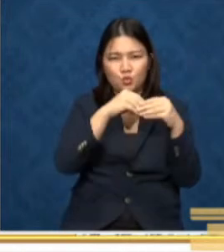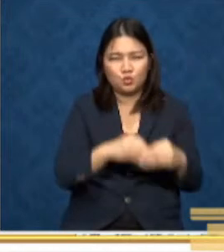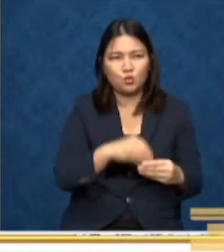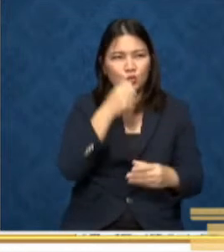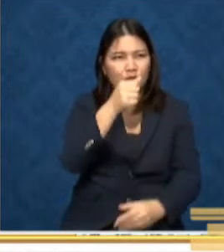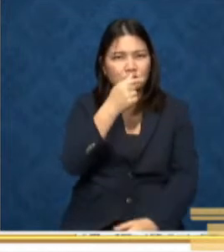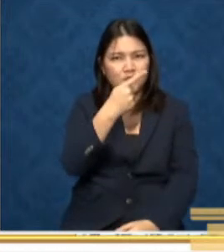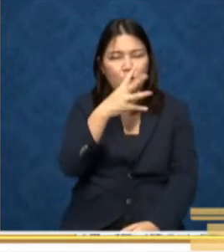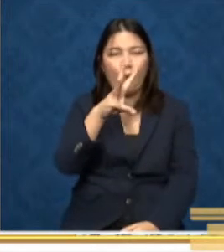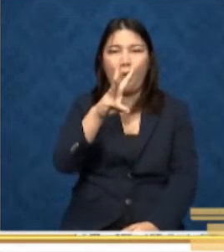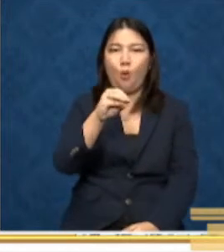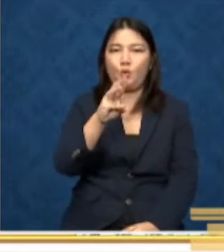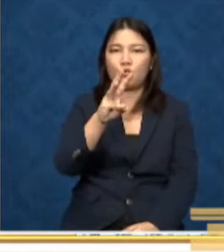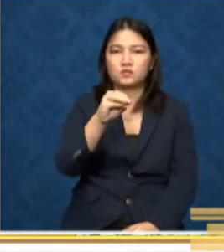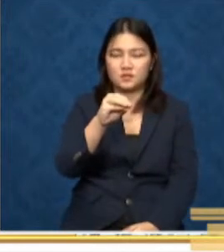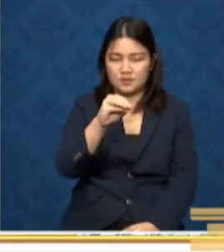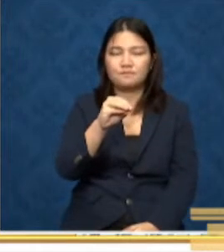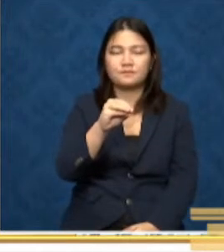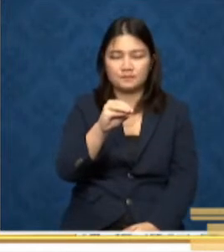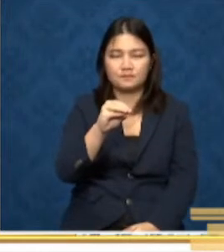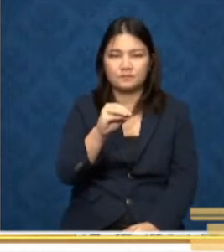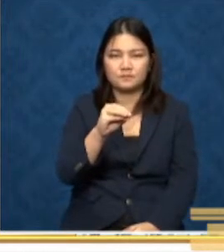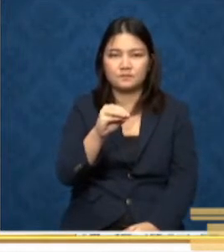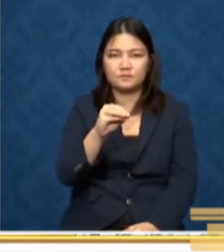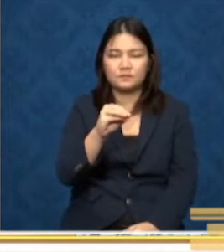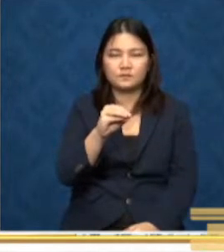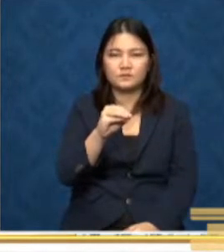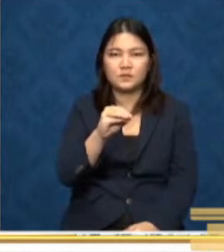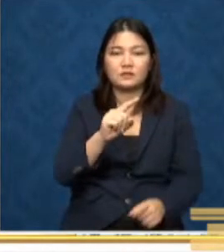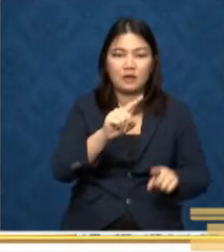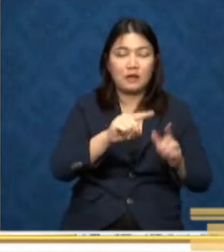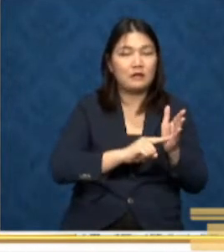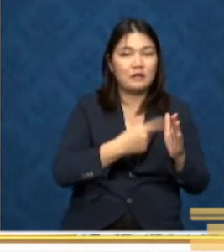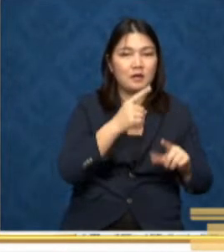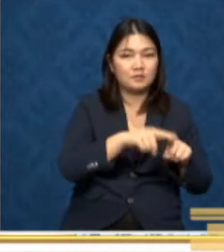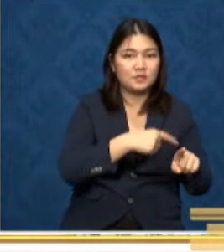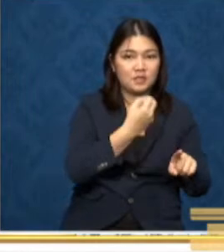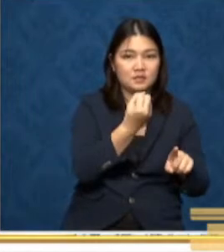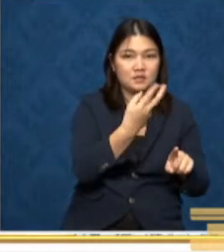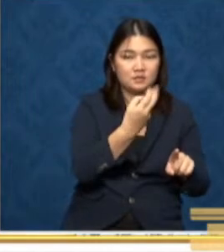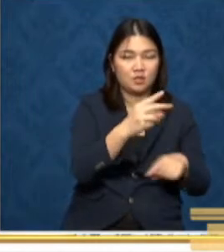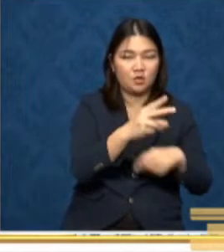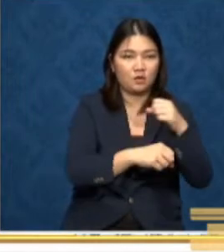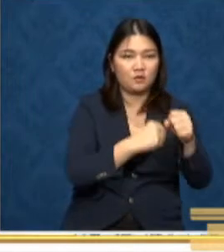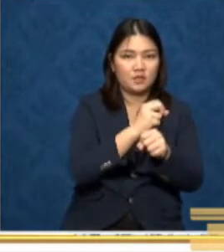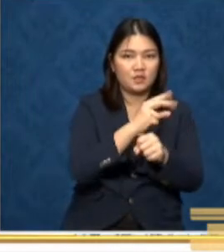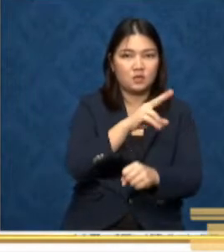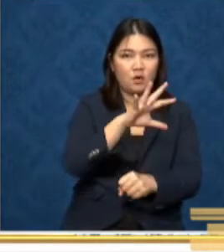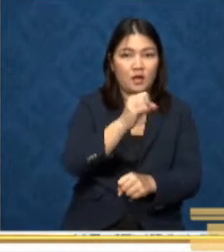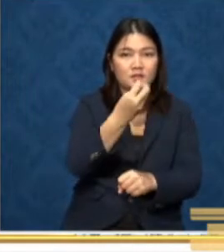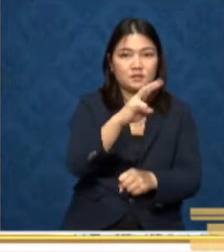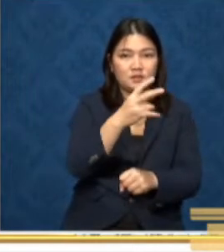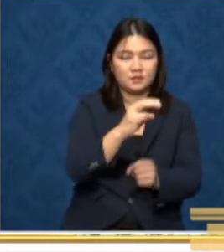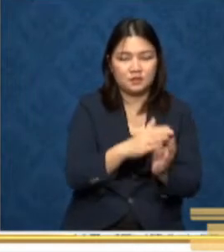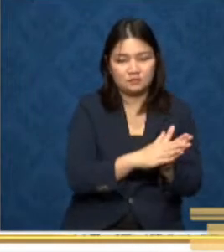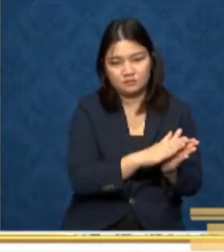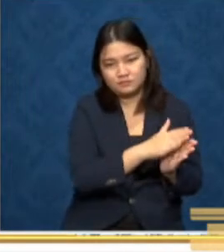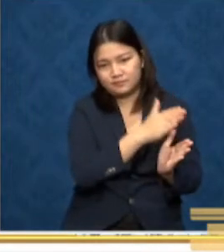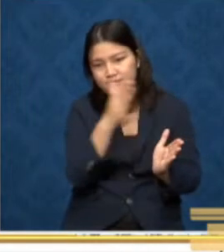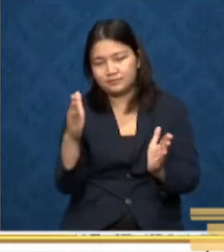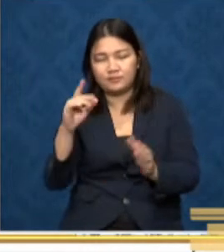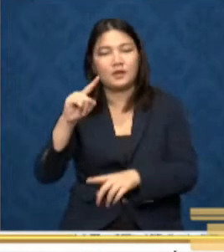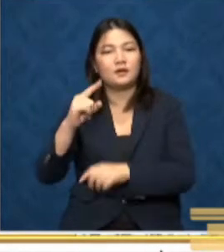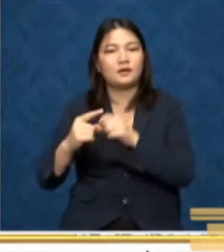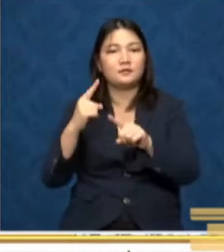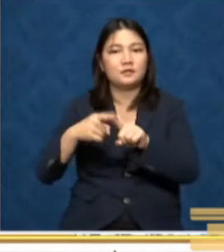วันข้ามปีคือตั้งแต่ธันวาปี17จนมกราปี